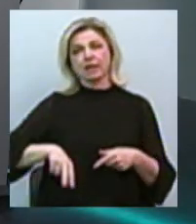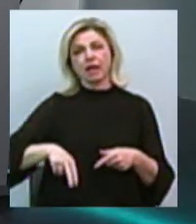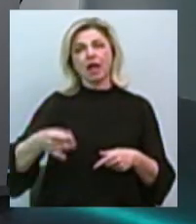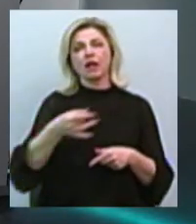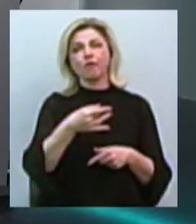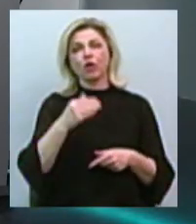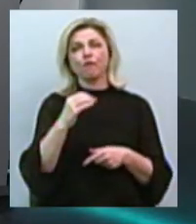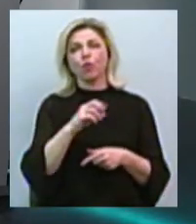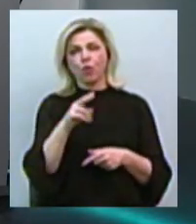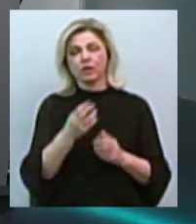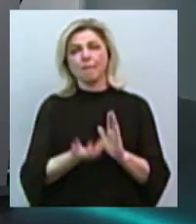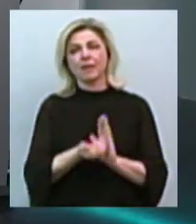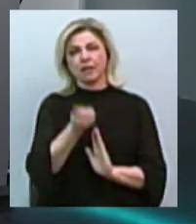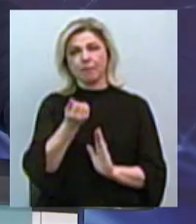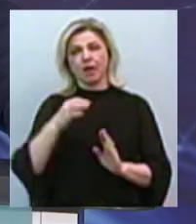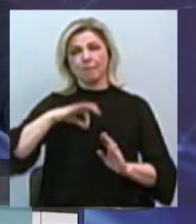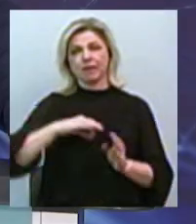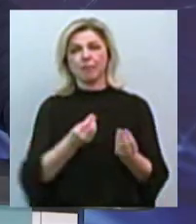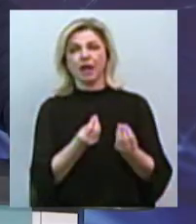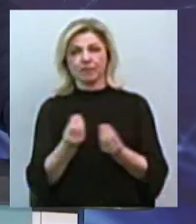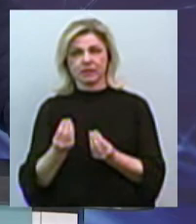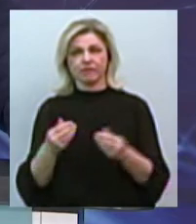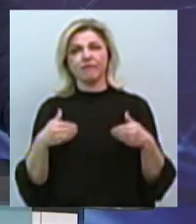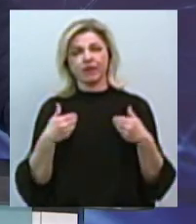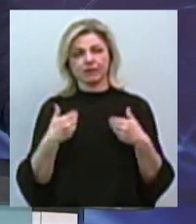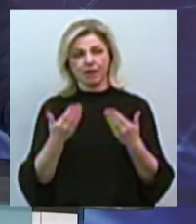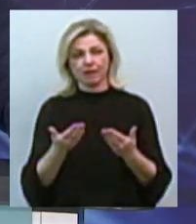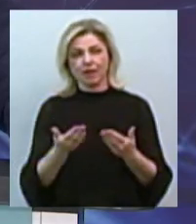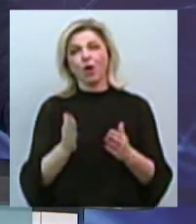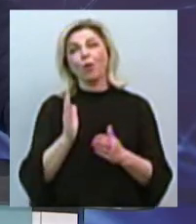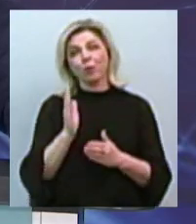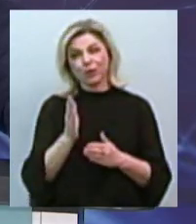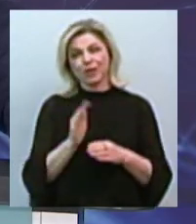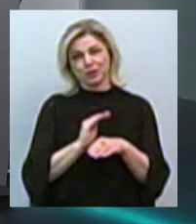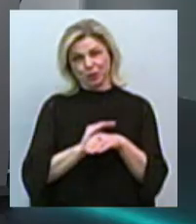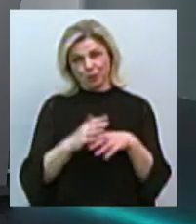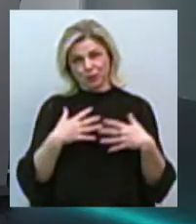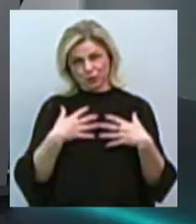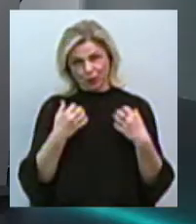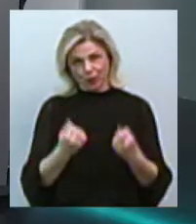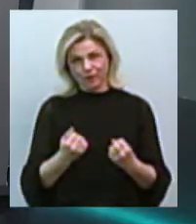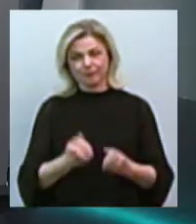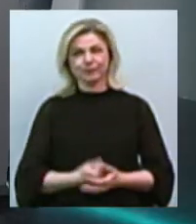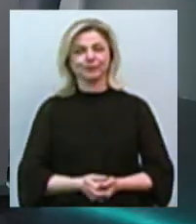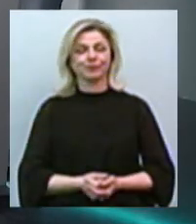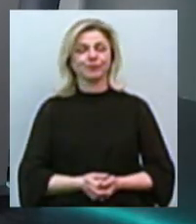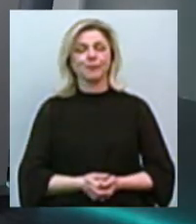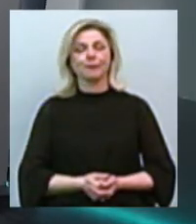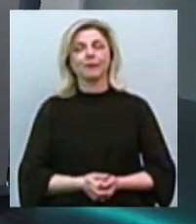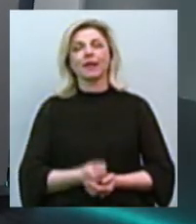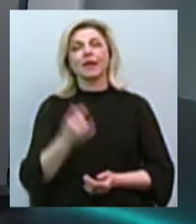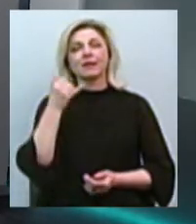фонду підтримки підприємництва Миколаївської області. Вітаю. Будьте здорові. Ми ще не прощаємось. Телефон в студії